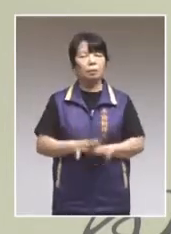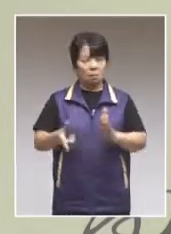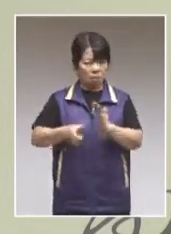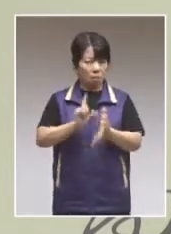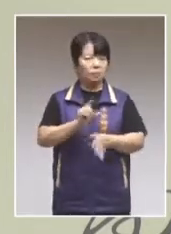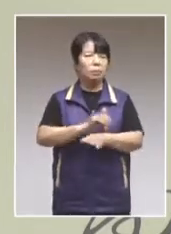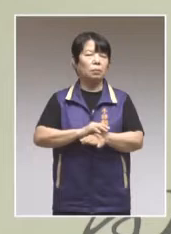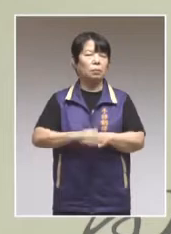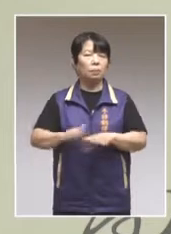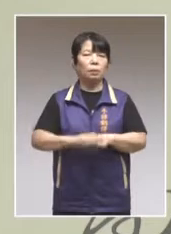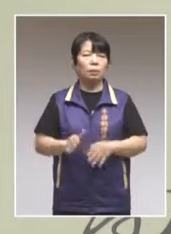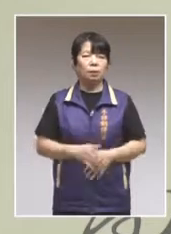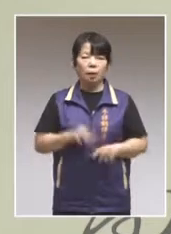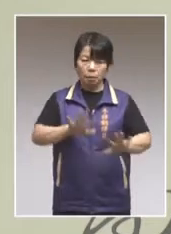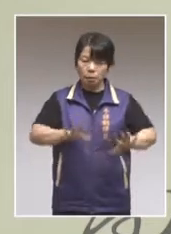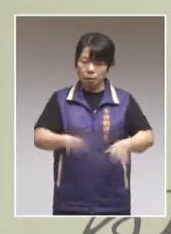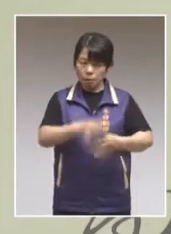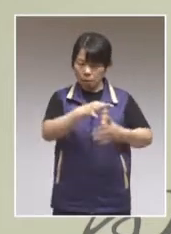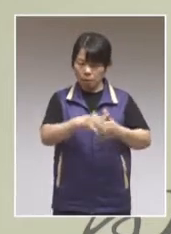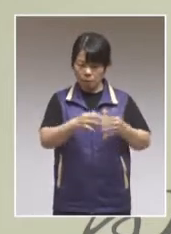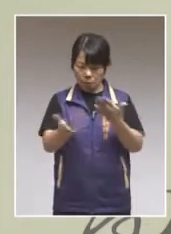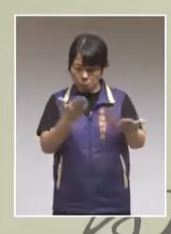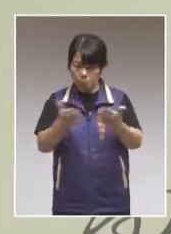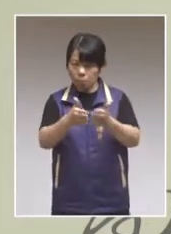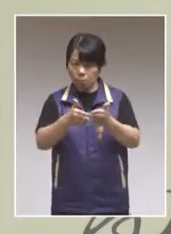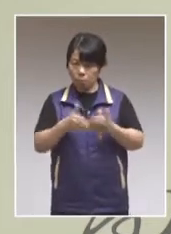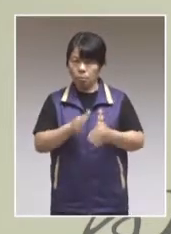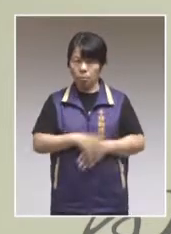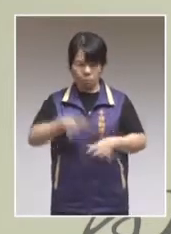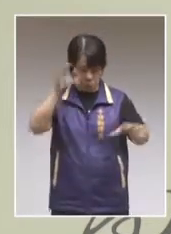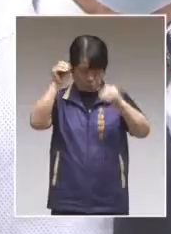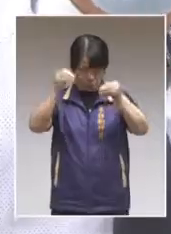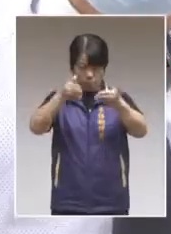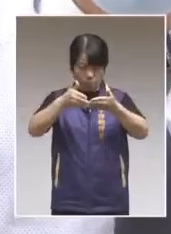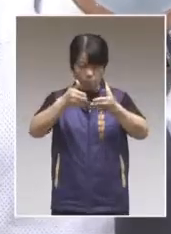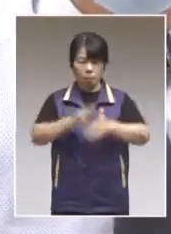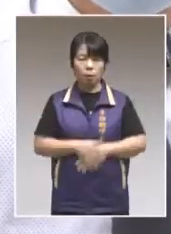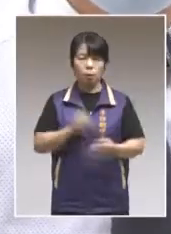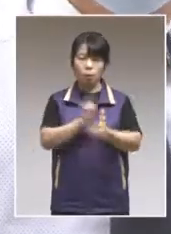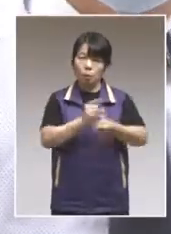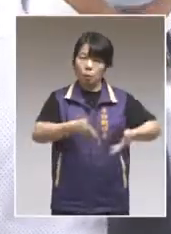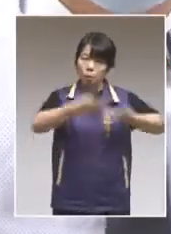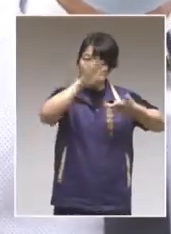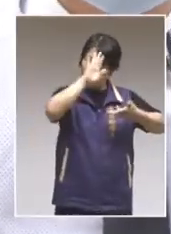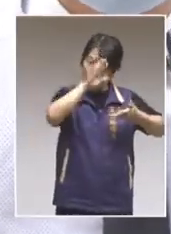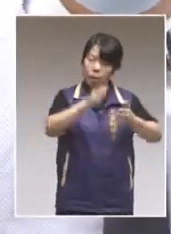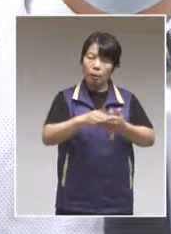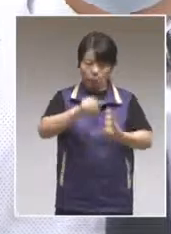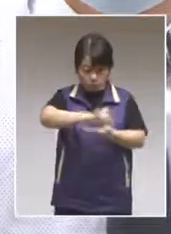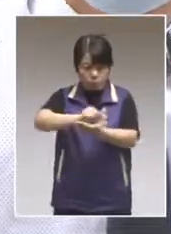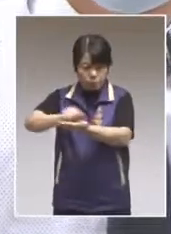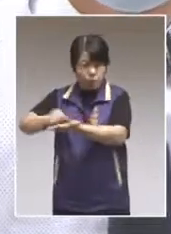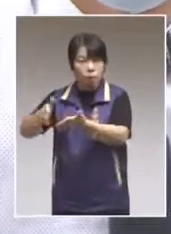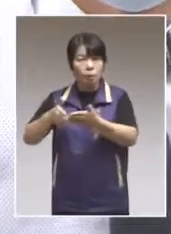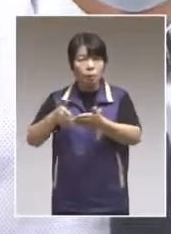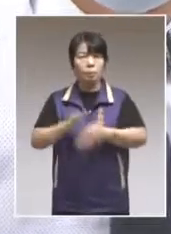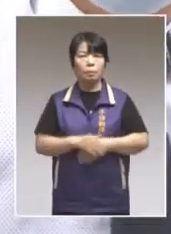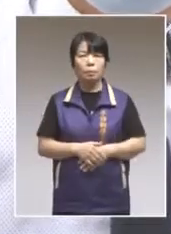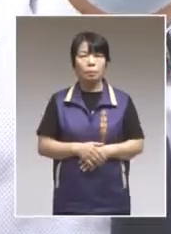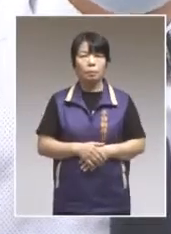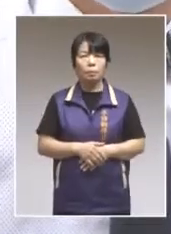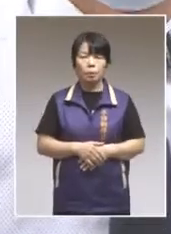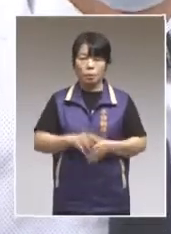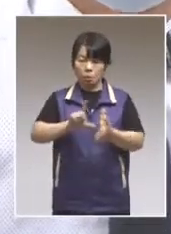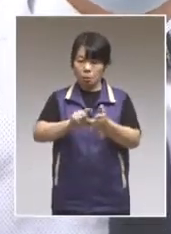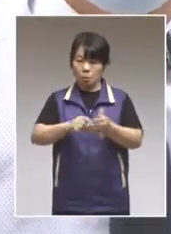要有这样子的认知。那所以虽然我提出来说轻症的人要写日记，那不过实际上在